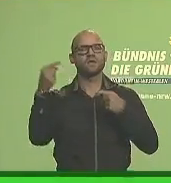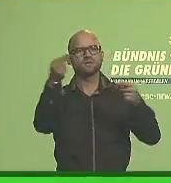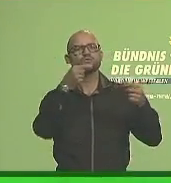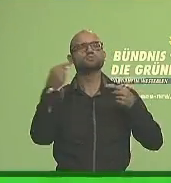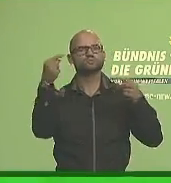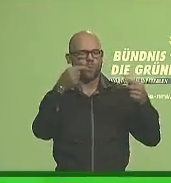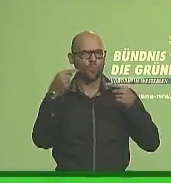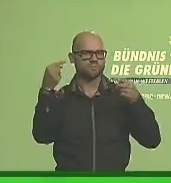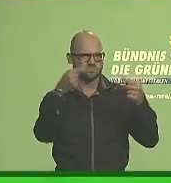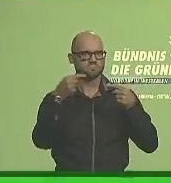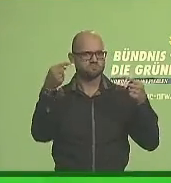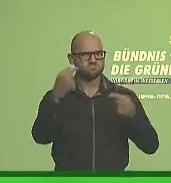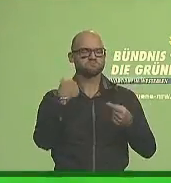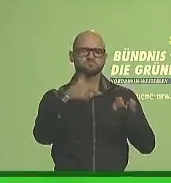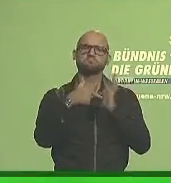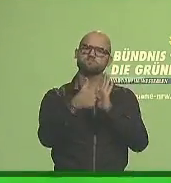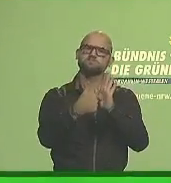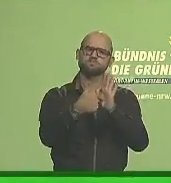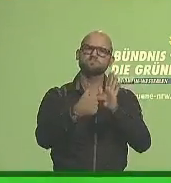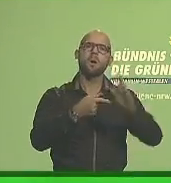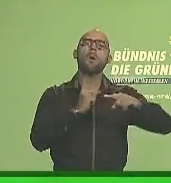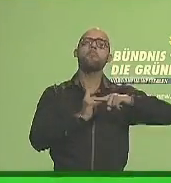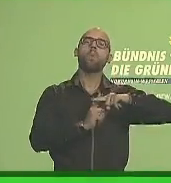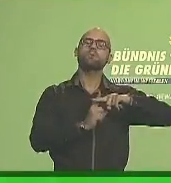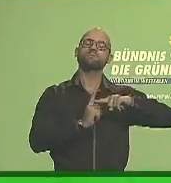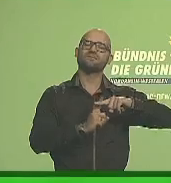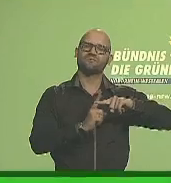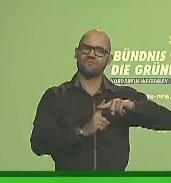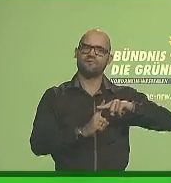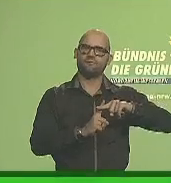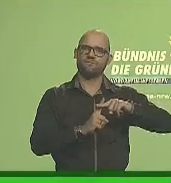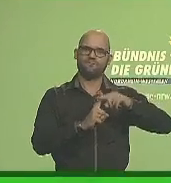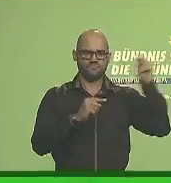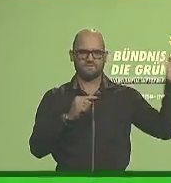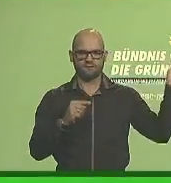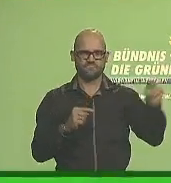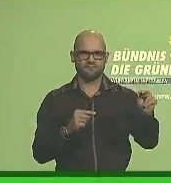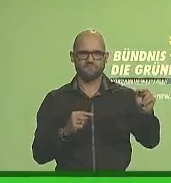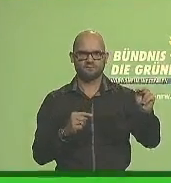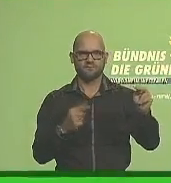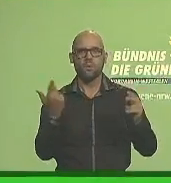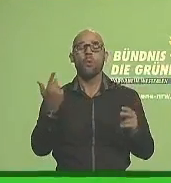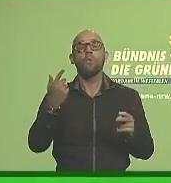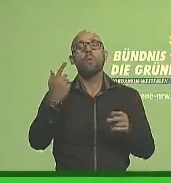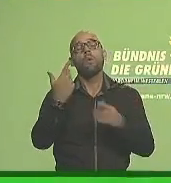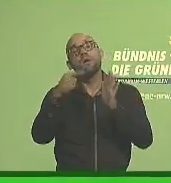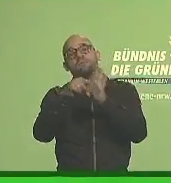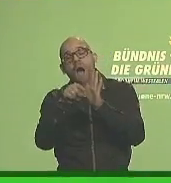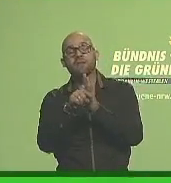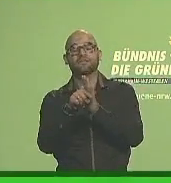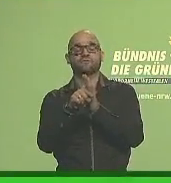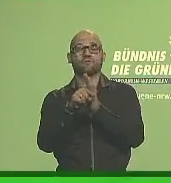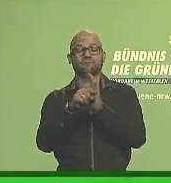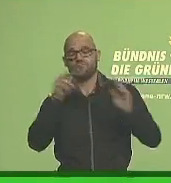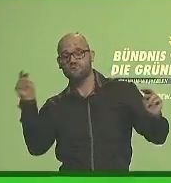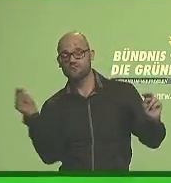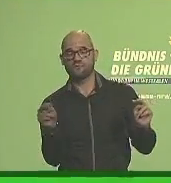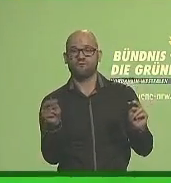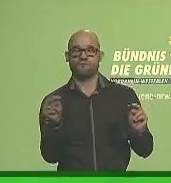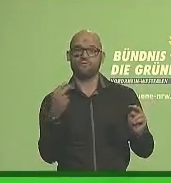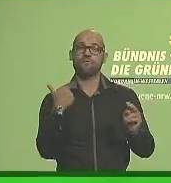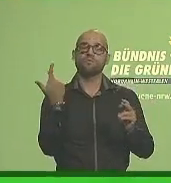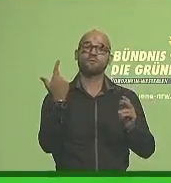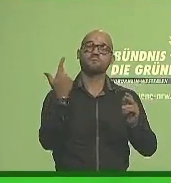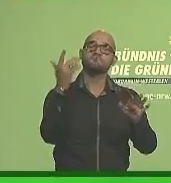wir die positiven Seiten sehen, den Finger in die Wunden legen, aber auch nicht den Blick verschließen vor denjenigen Menschen, denen es schwerfällt,